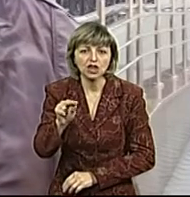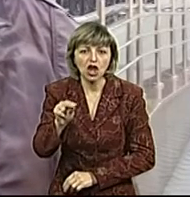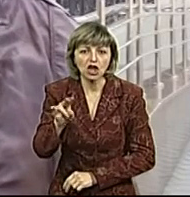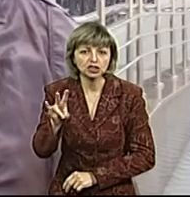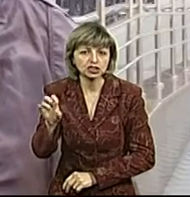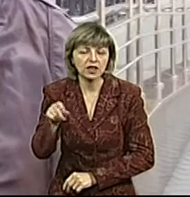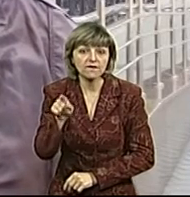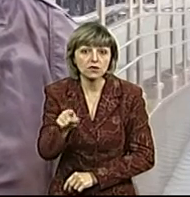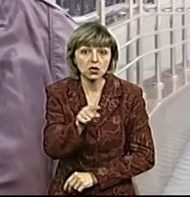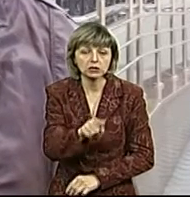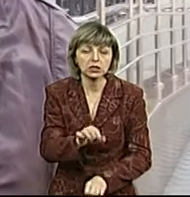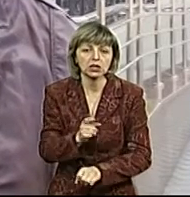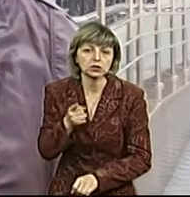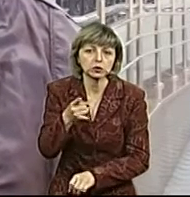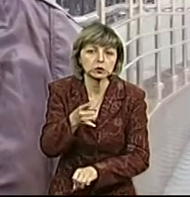Вони зупинилися